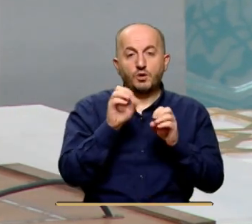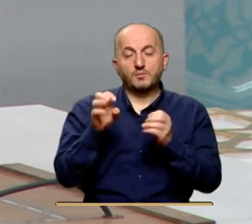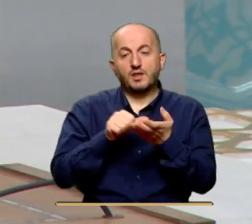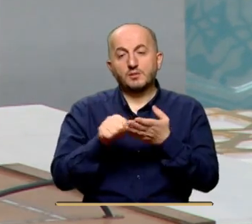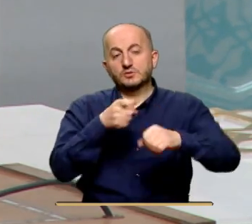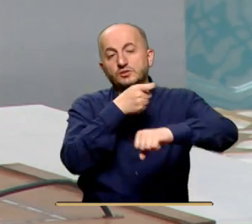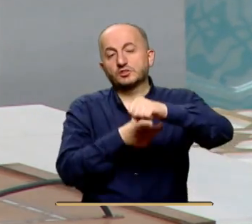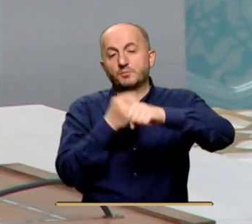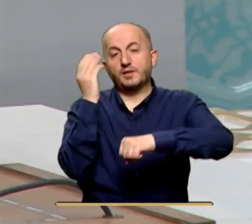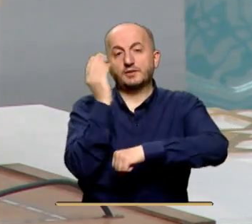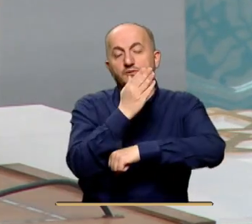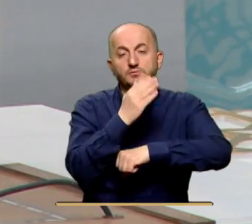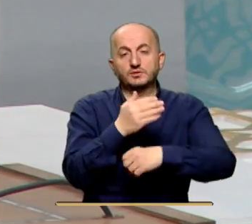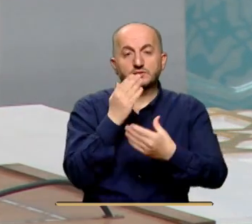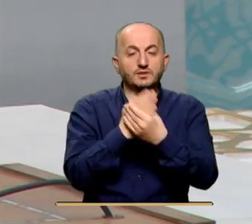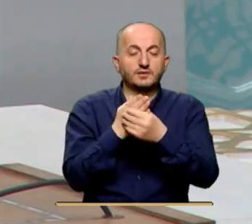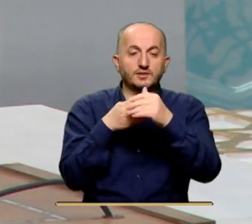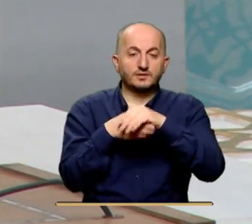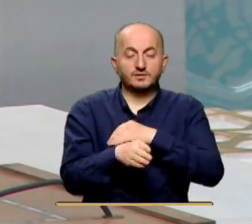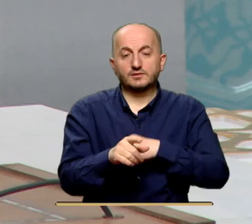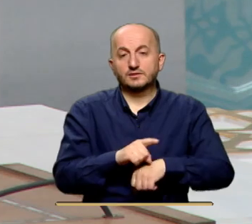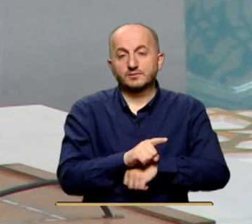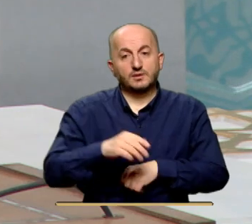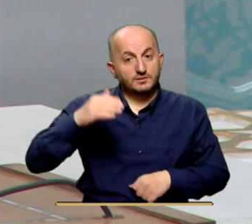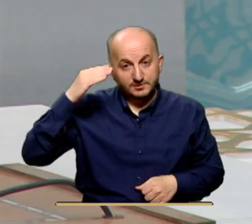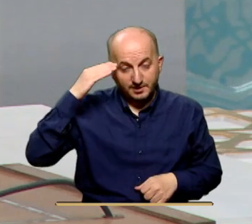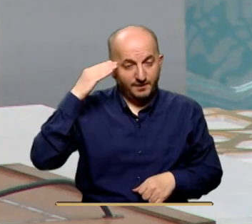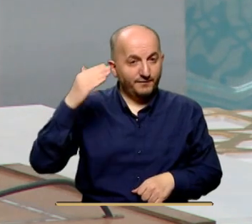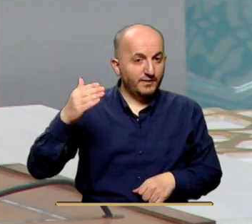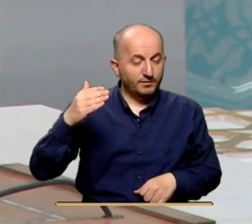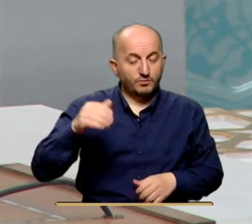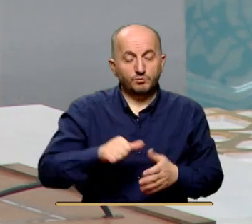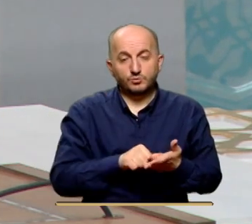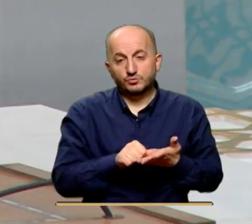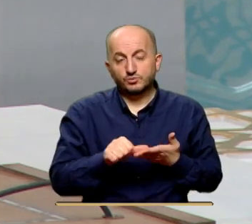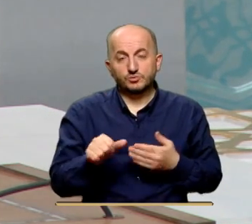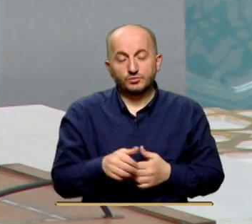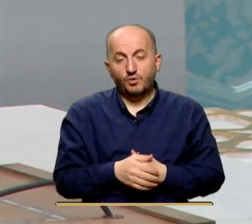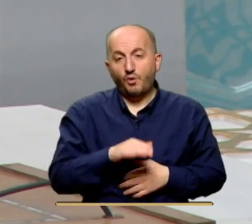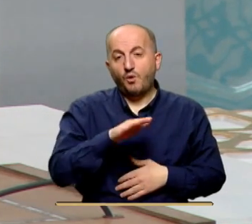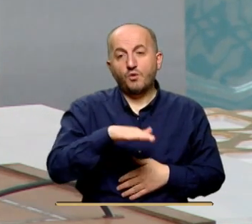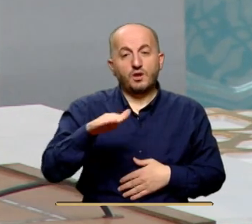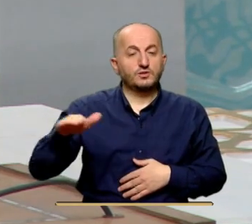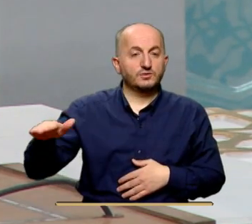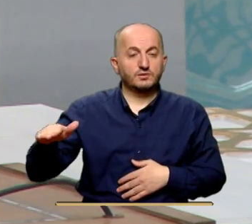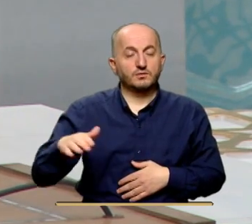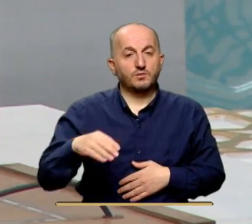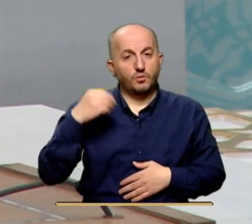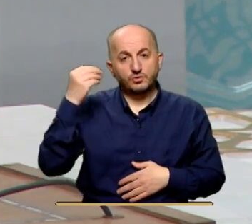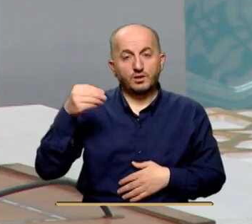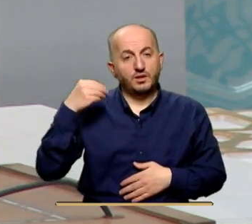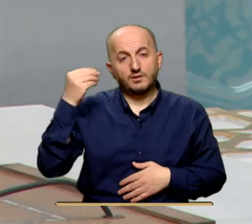tümü cepheye gitmiş. Derse girdiğinde selam veriyor. Bütün öğrenciler